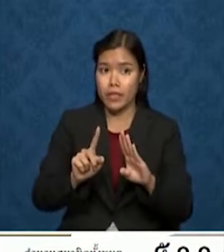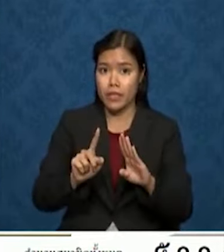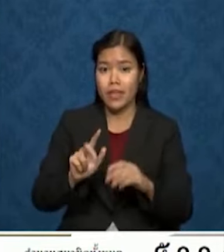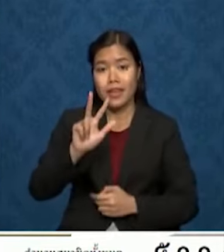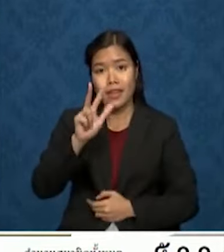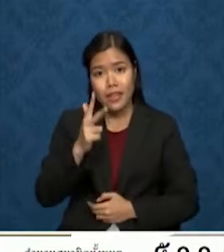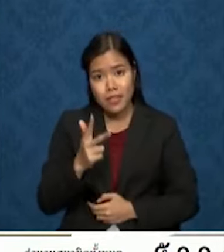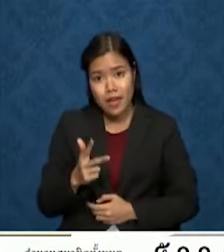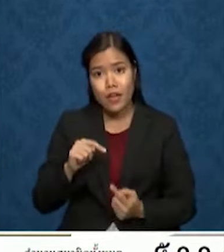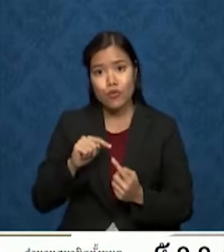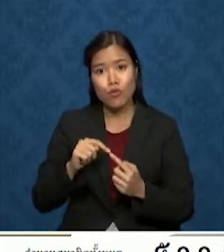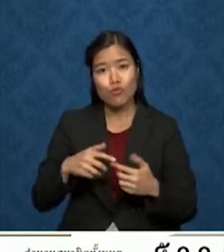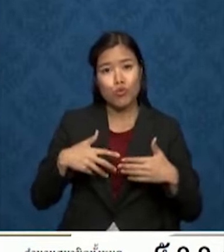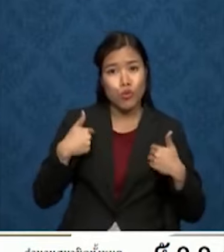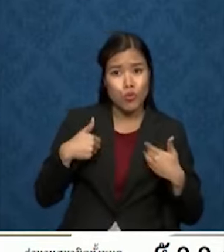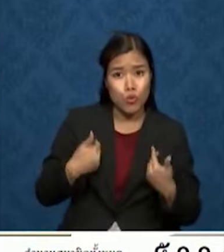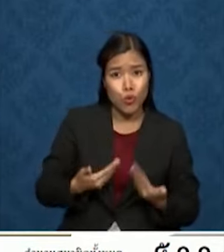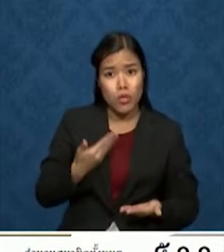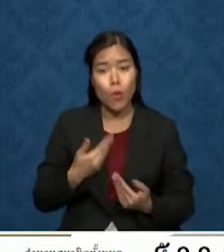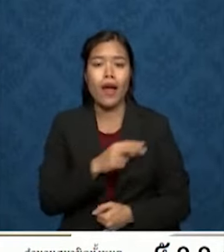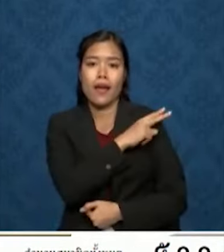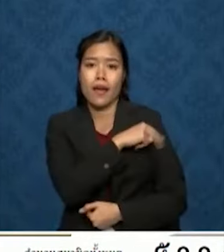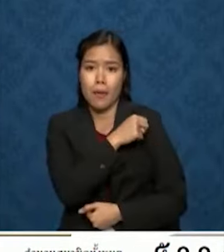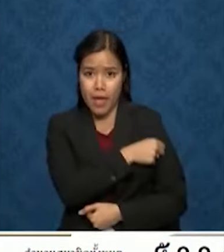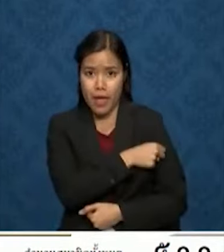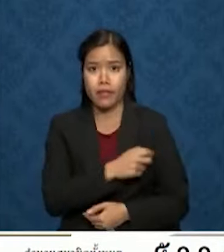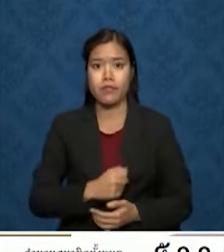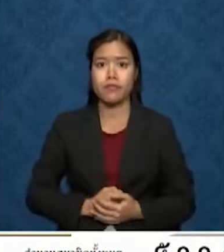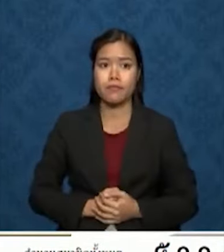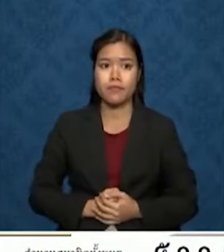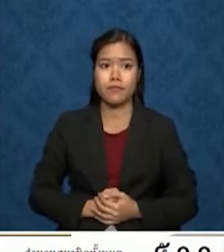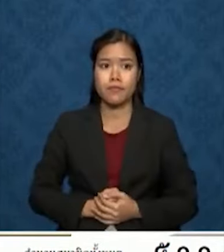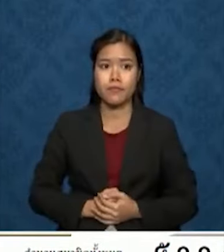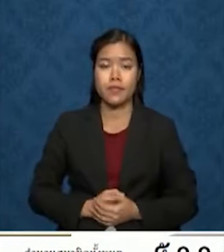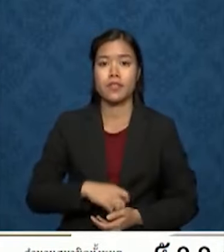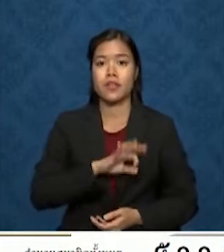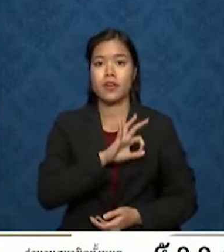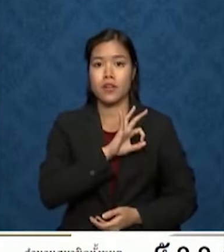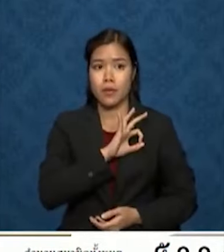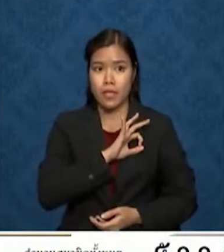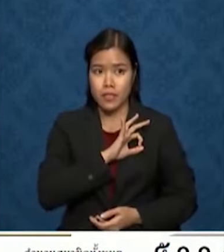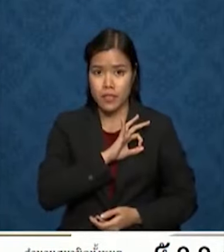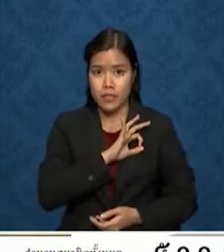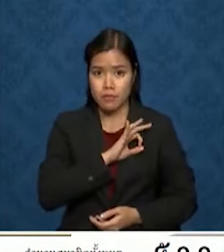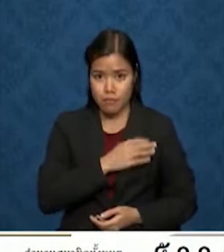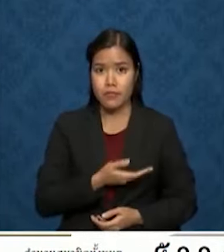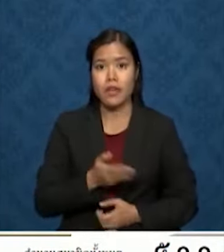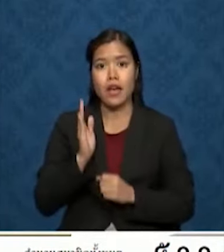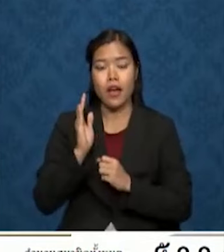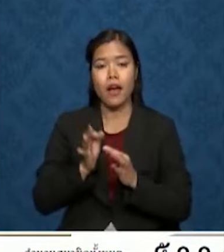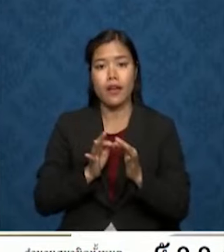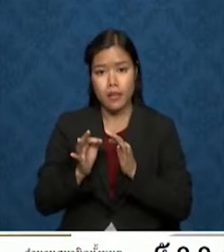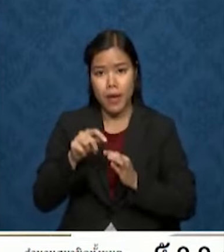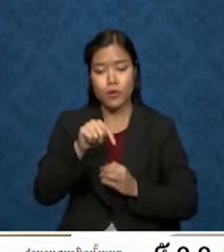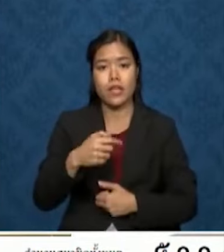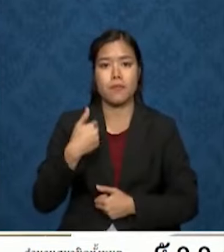การ์รอแitu้ฮักแพทย์และมีสมาชิค ท่านธ tenemosธิก พูถงปเด็นนี้ด้วยผมจะขออยท